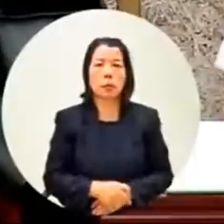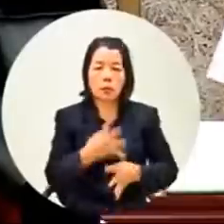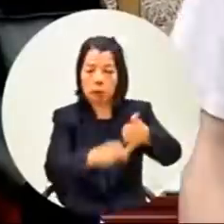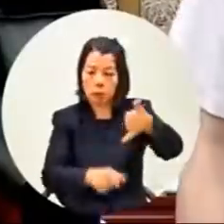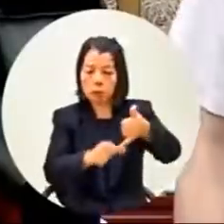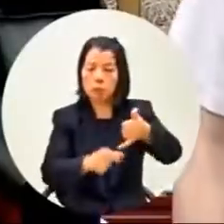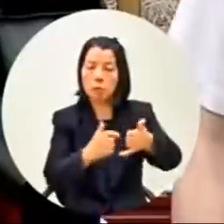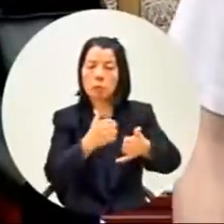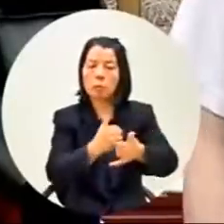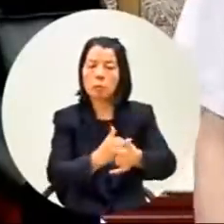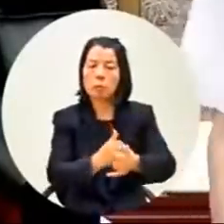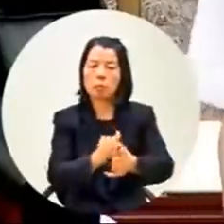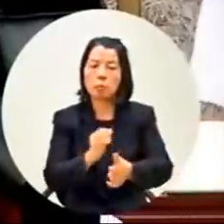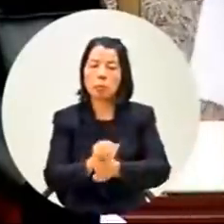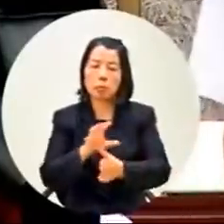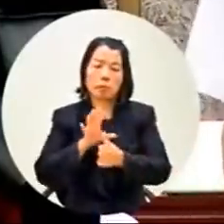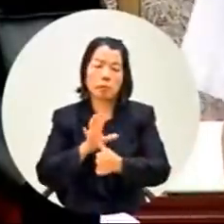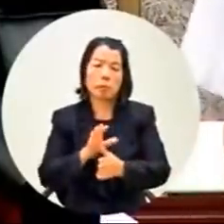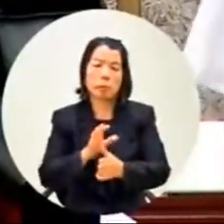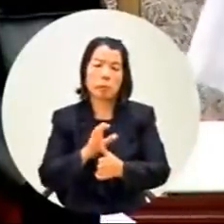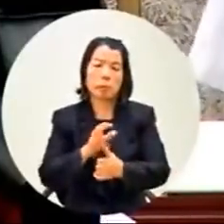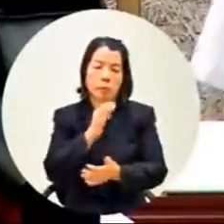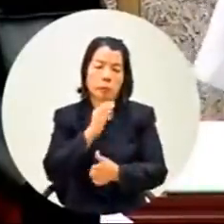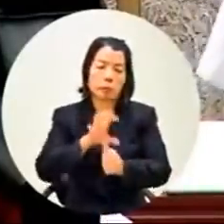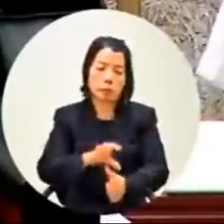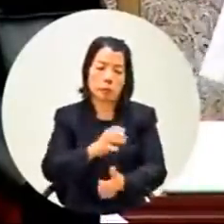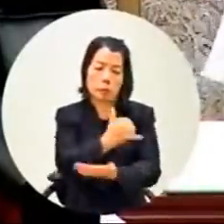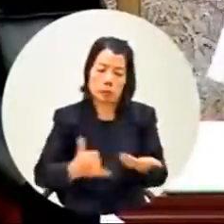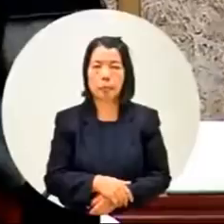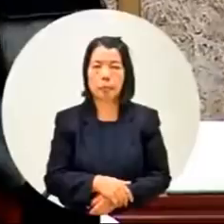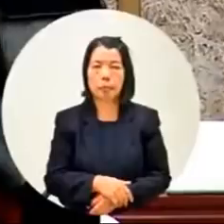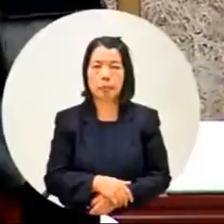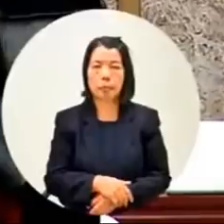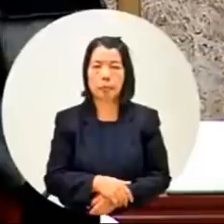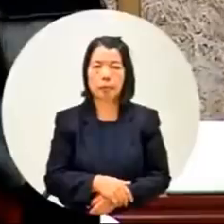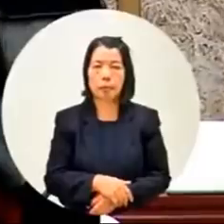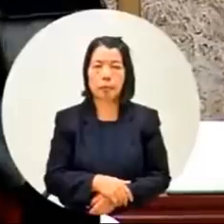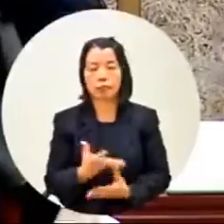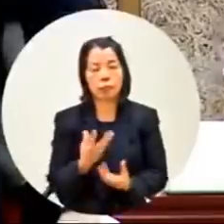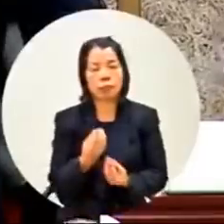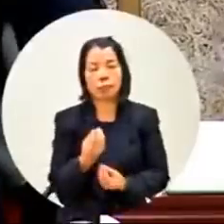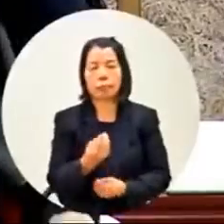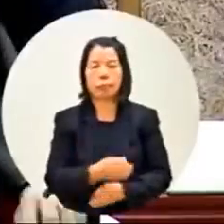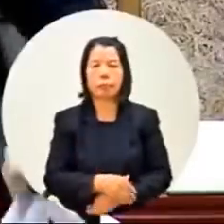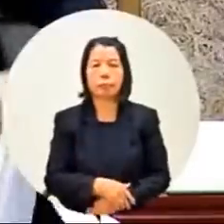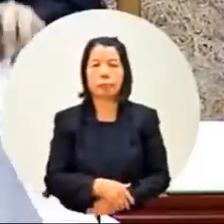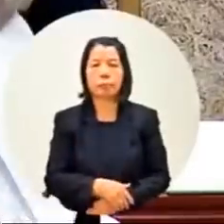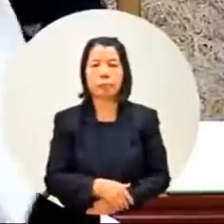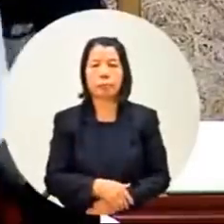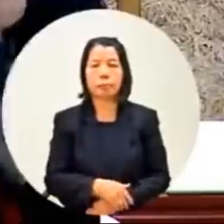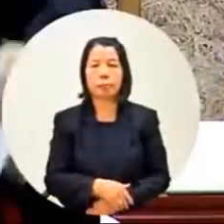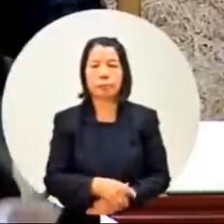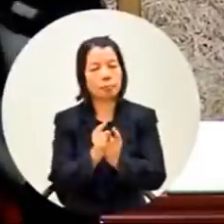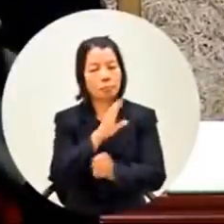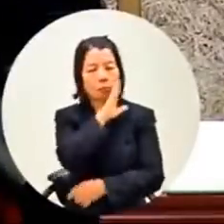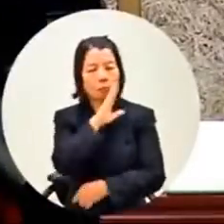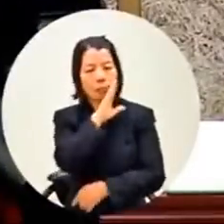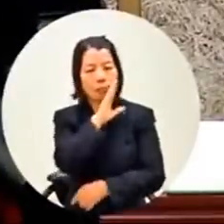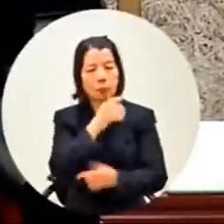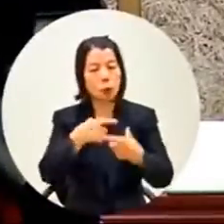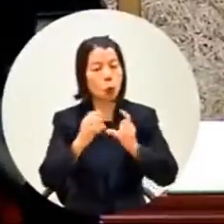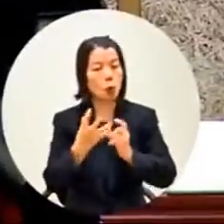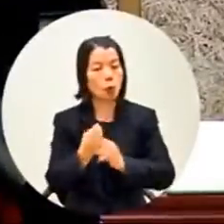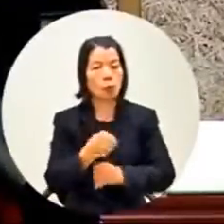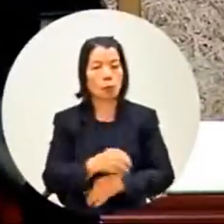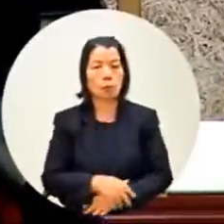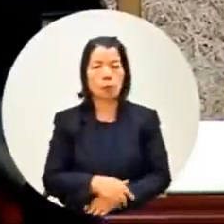回的？局长，你手上的资料，这个案子什么时候被驳回？你手上有资料吗？局长啊，我看你故意不想回答我。这个社